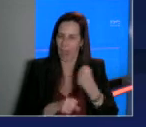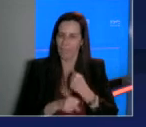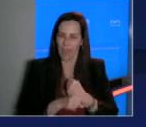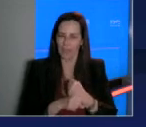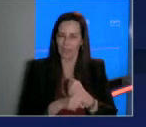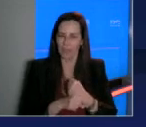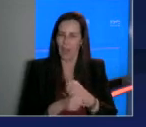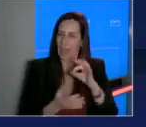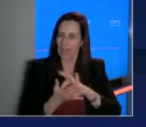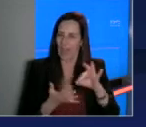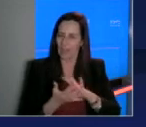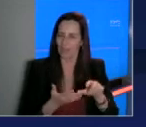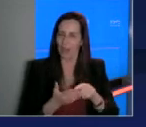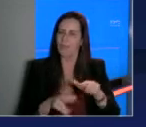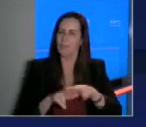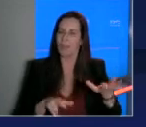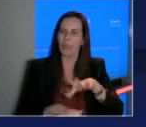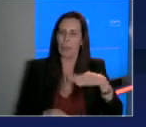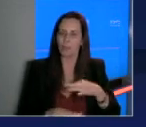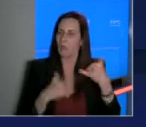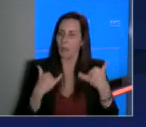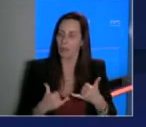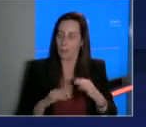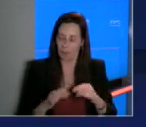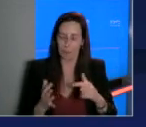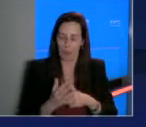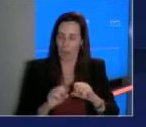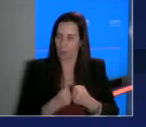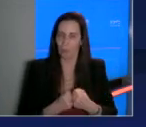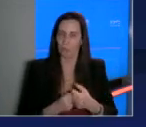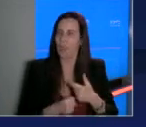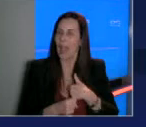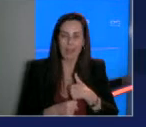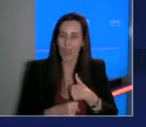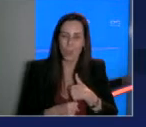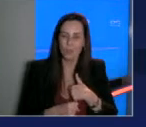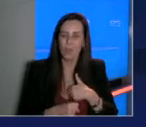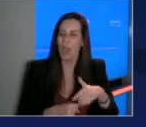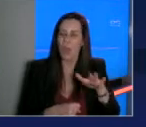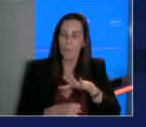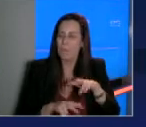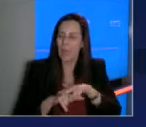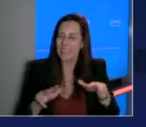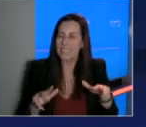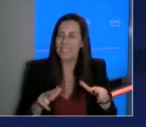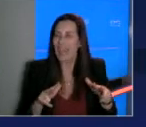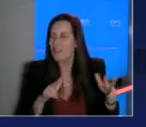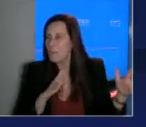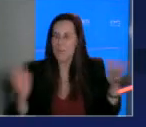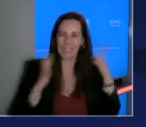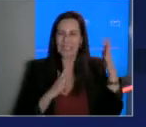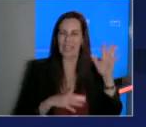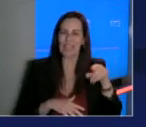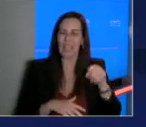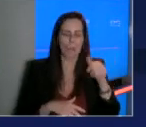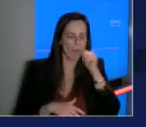על כתבה על מצבה של מערכת הבריאות כרגע, באמת לאור המשבר. המערכת נמצאת במצב מזעזע, היא גם